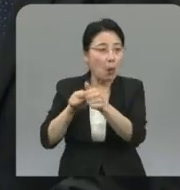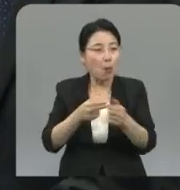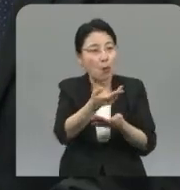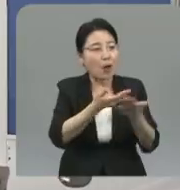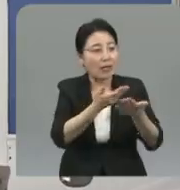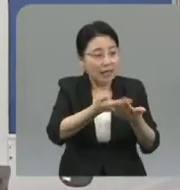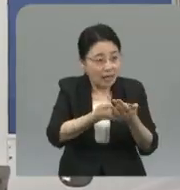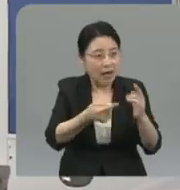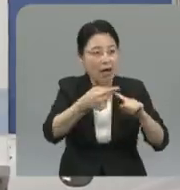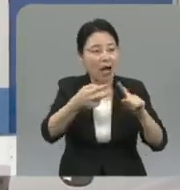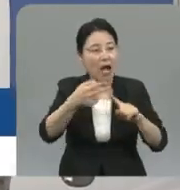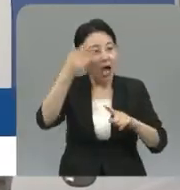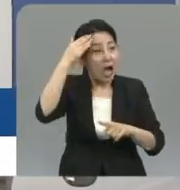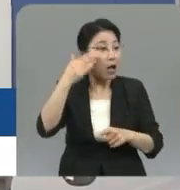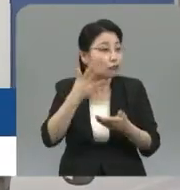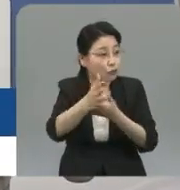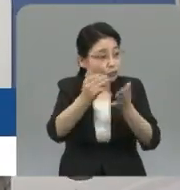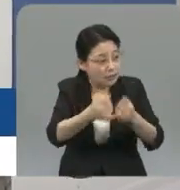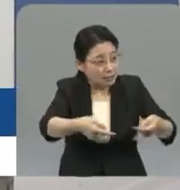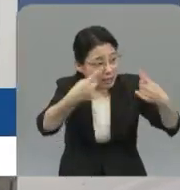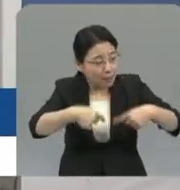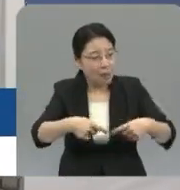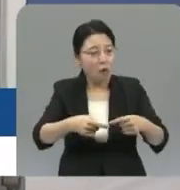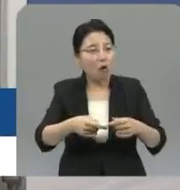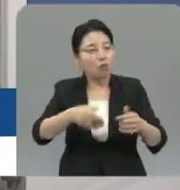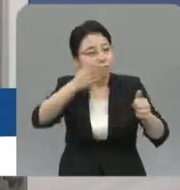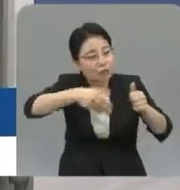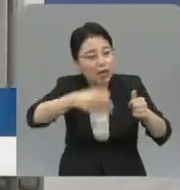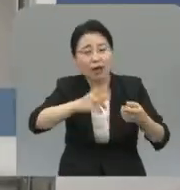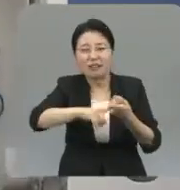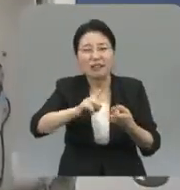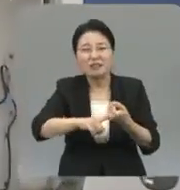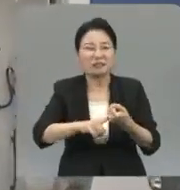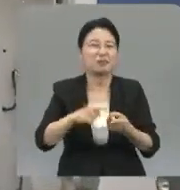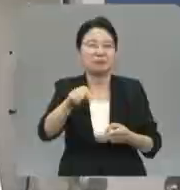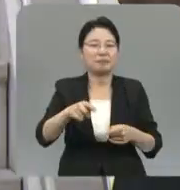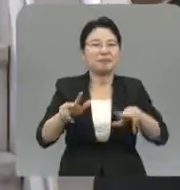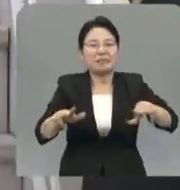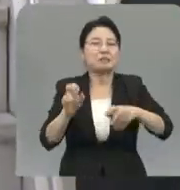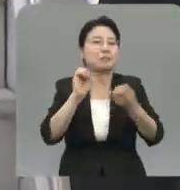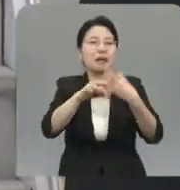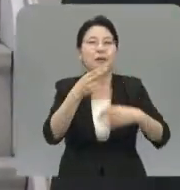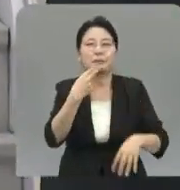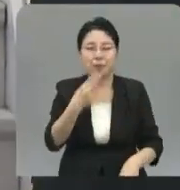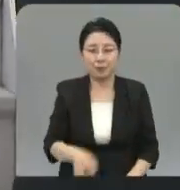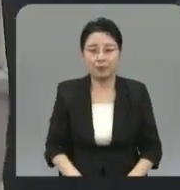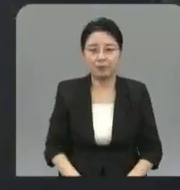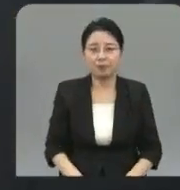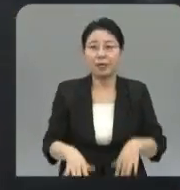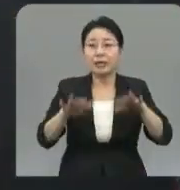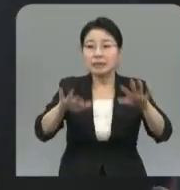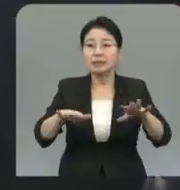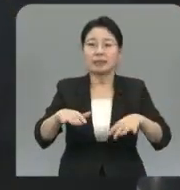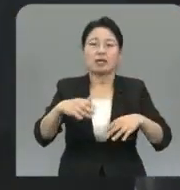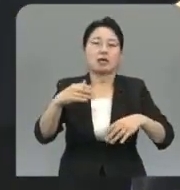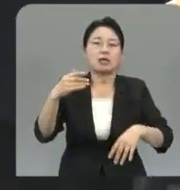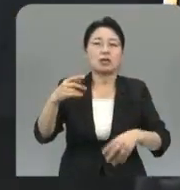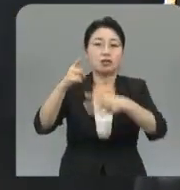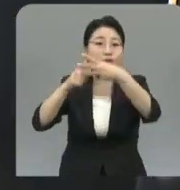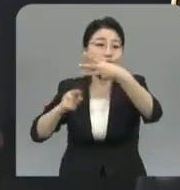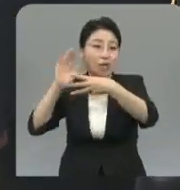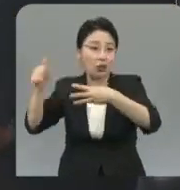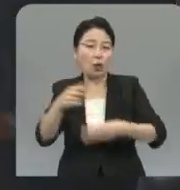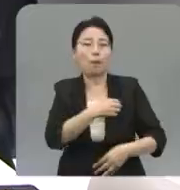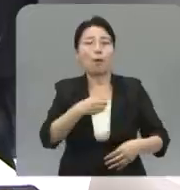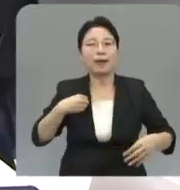kesehatan atau lingkungan masyarakat Jepang dan Korea Selatan setelah menyelesaikan jadwal pertemuan dengan NATO dan KTT antara